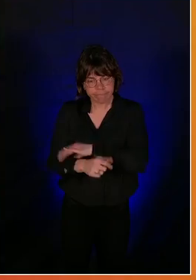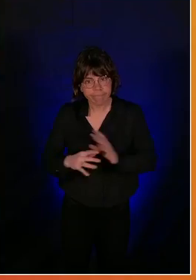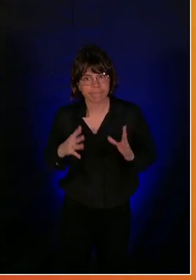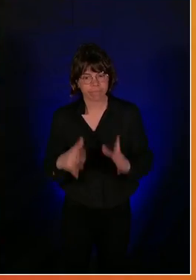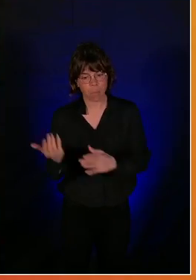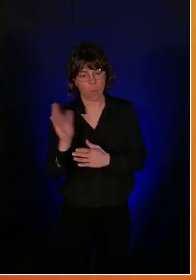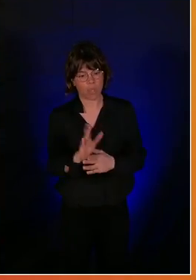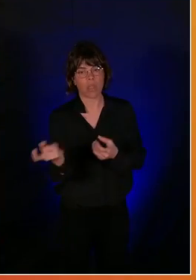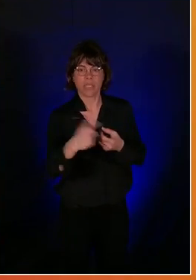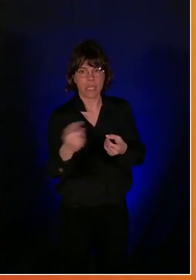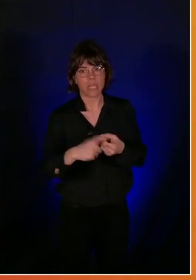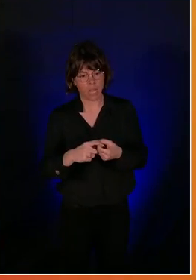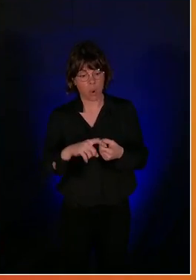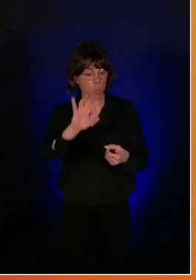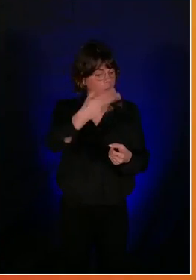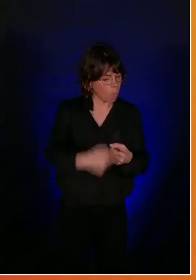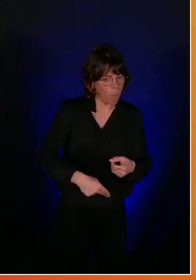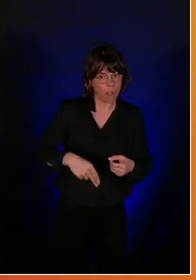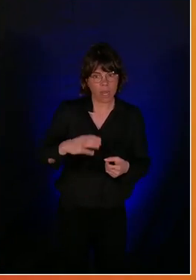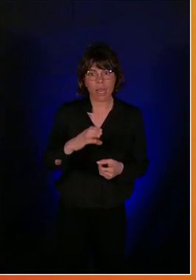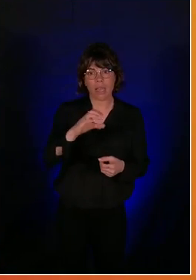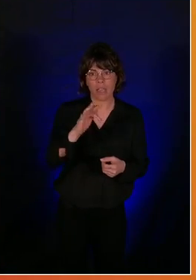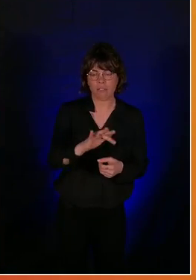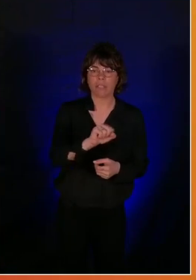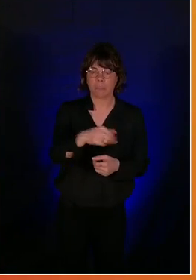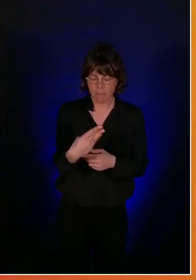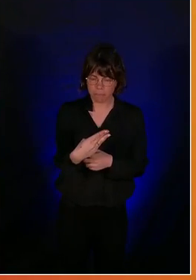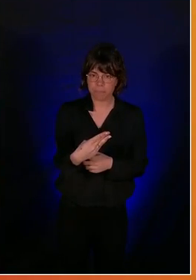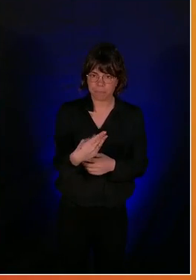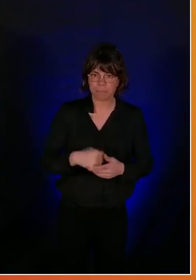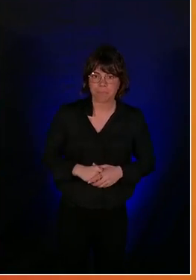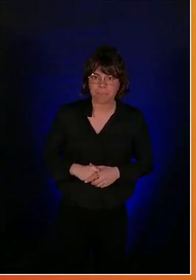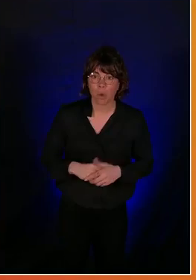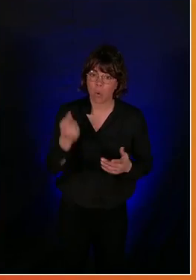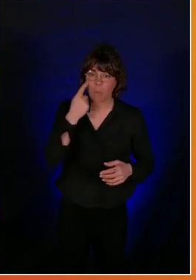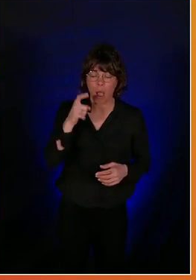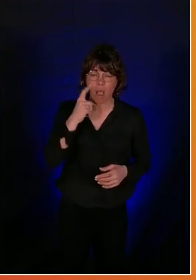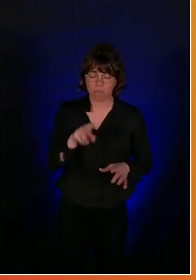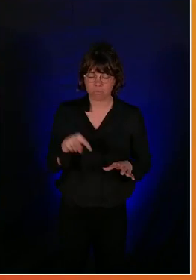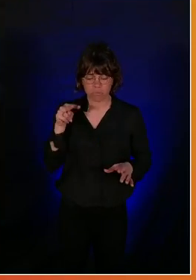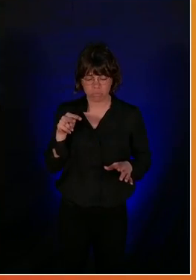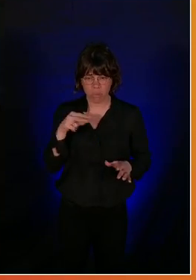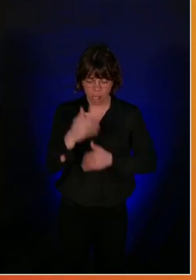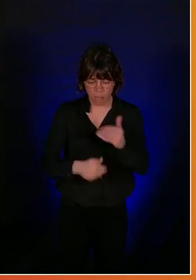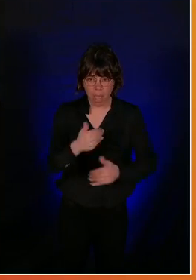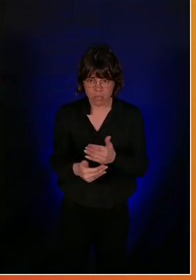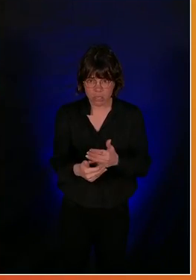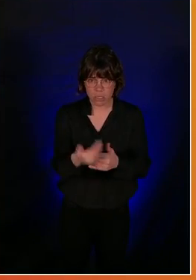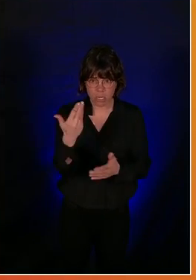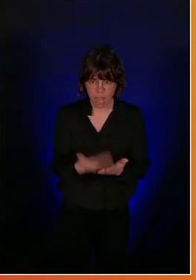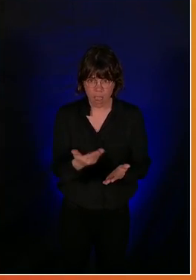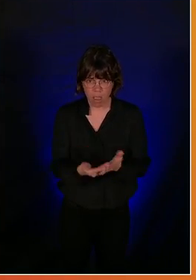syndicats affilié ou non à la FSM or on peutut on constate que cette démarche ne serait-ce que d'